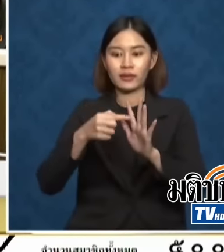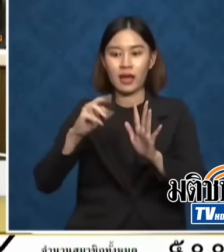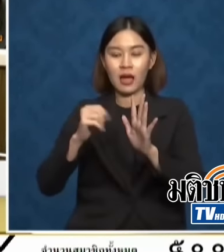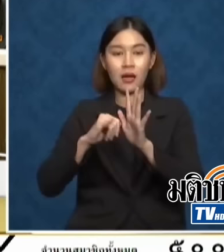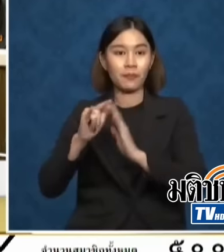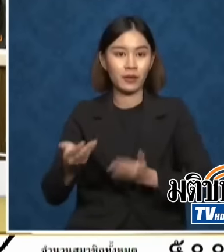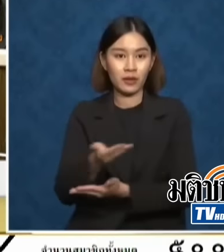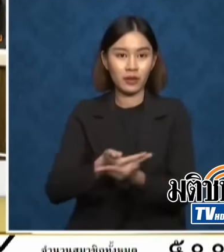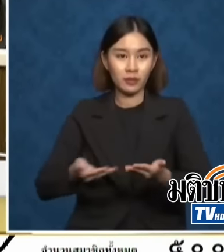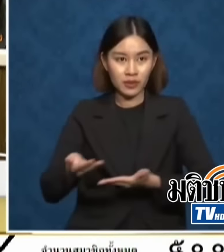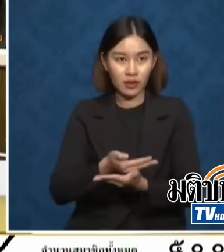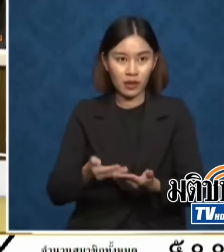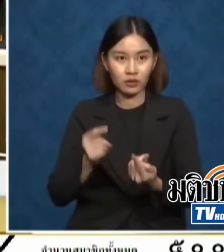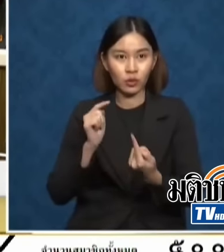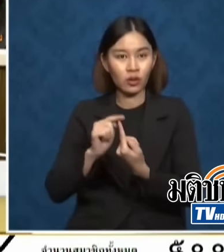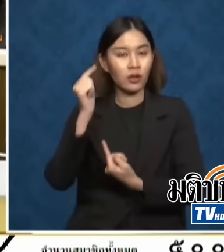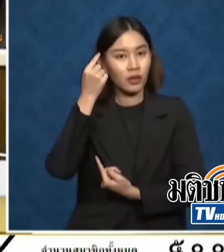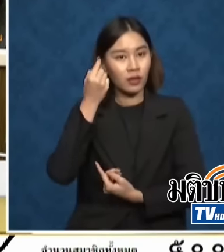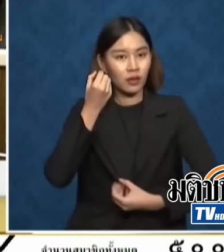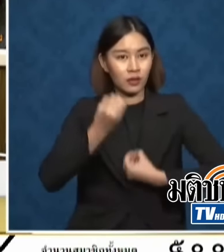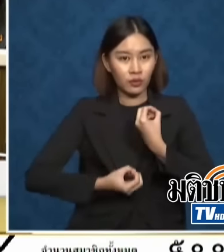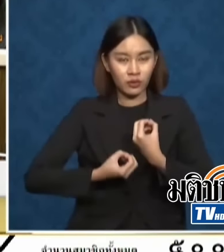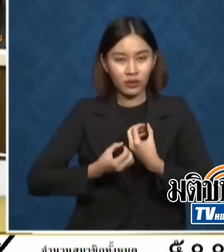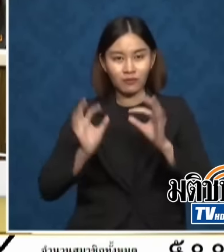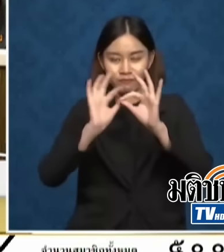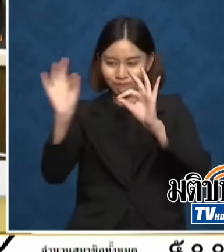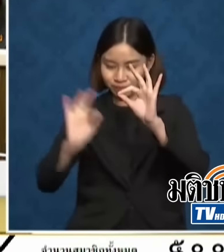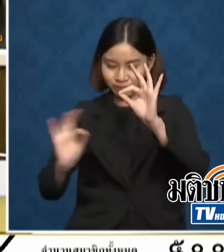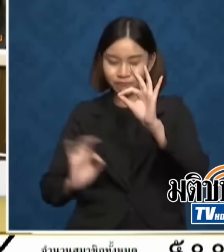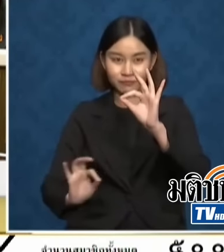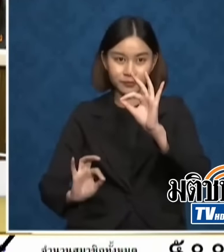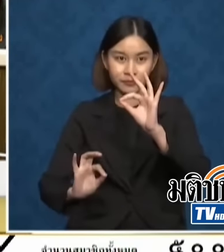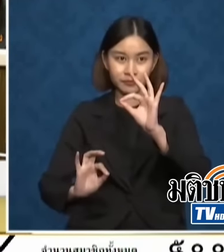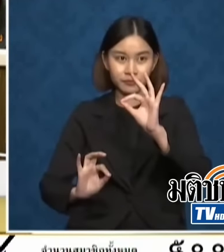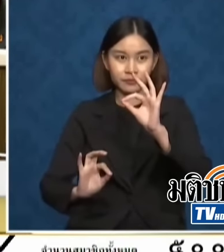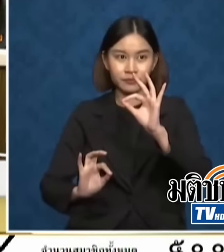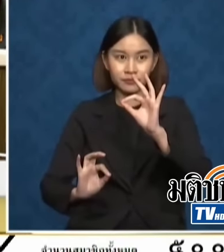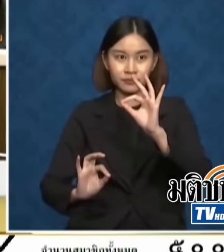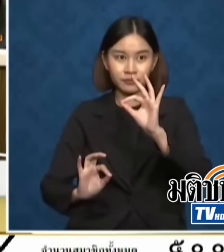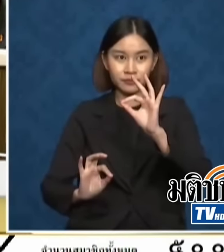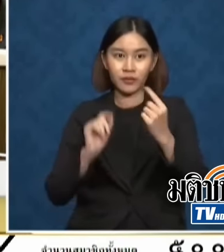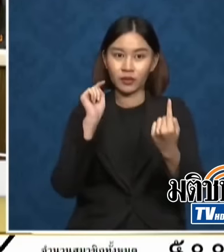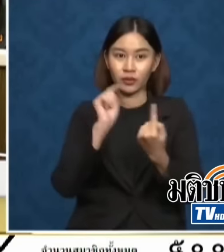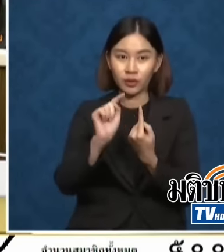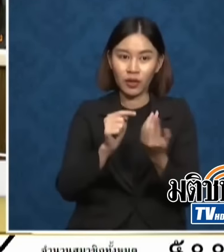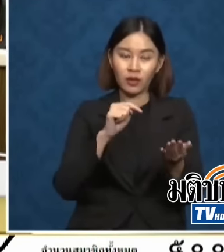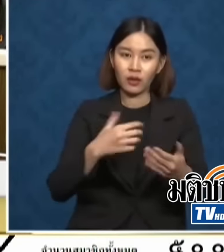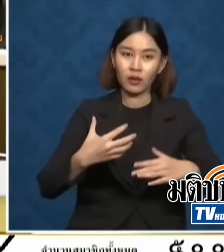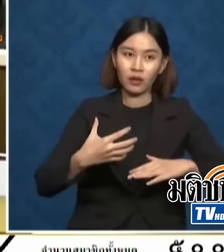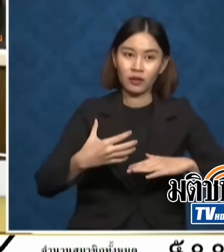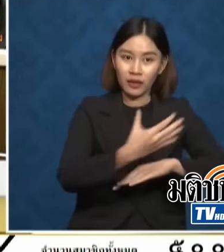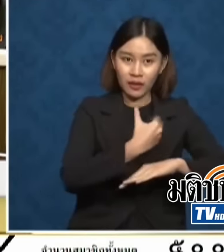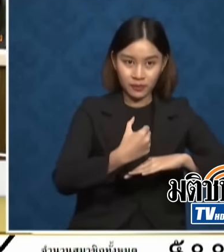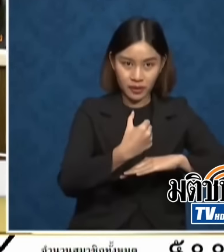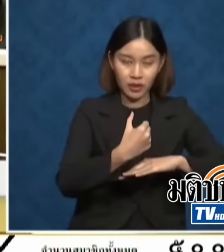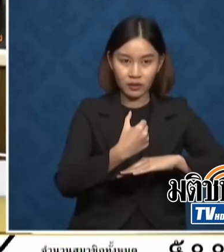ณาโดยนำความเห็นได้โดยนำเนื้อหาของร่างทั้งของพรรค